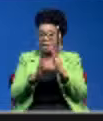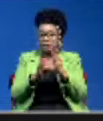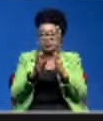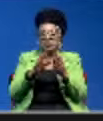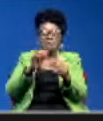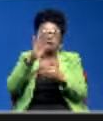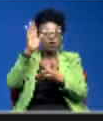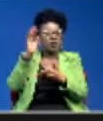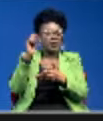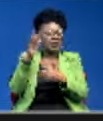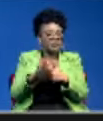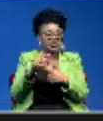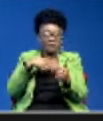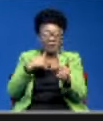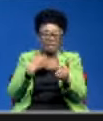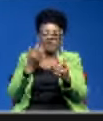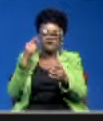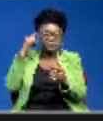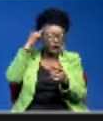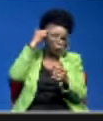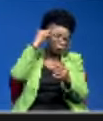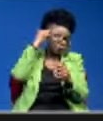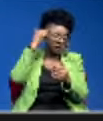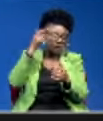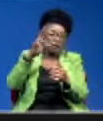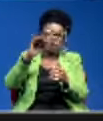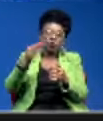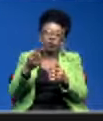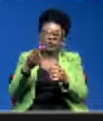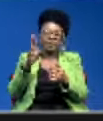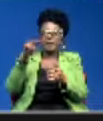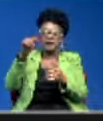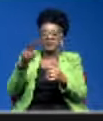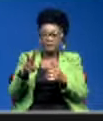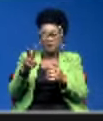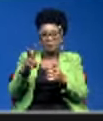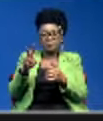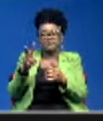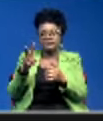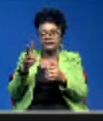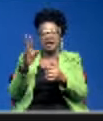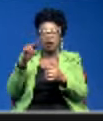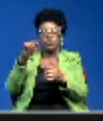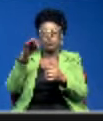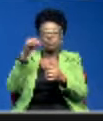umelazimishwa kwao. Ruth Sarmoi Chesenge, NTV, katika kaunti ya Nakuru.